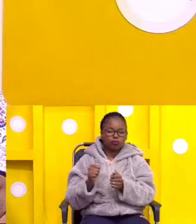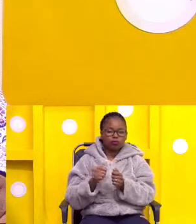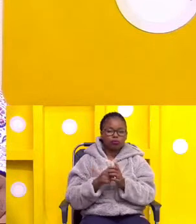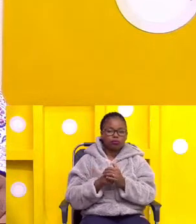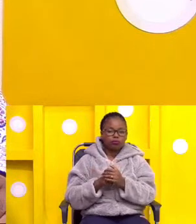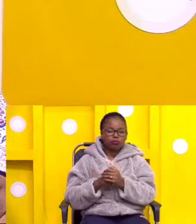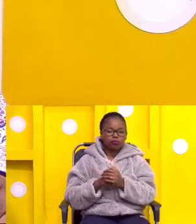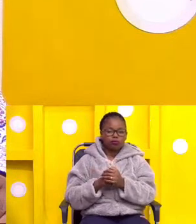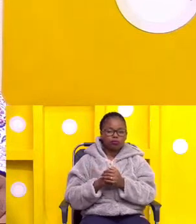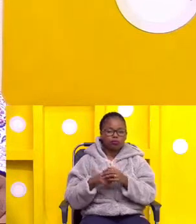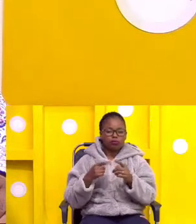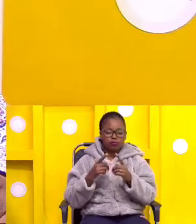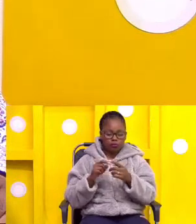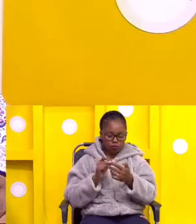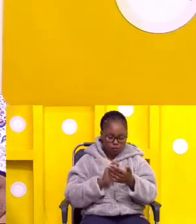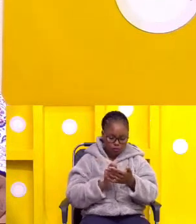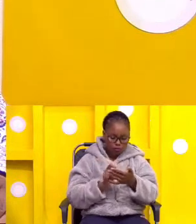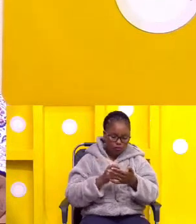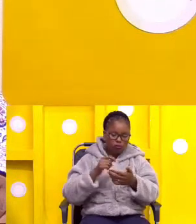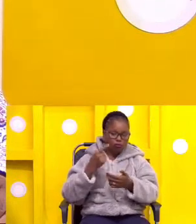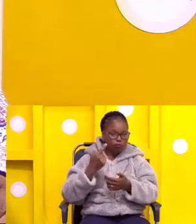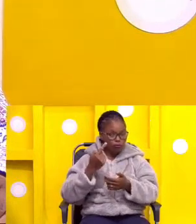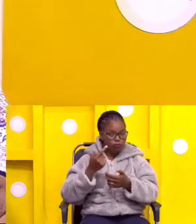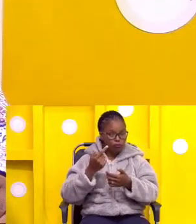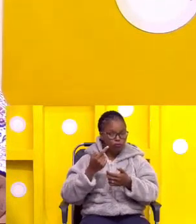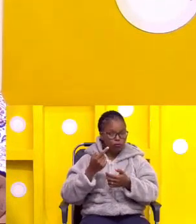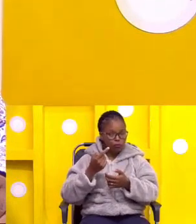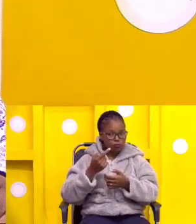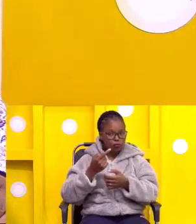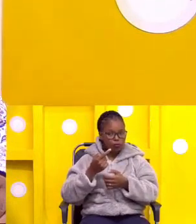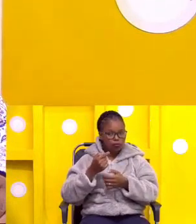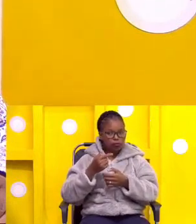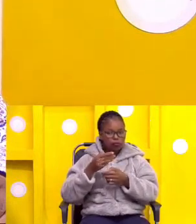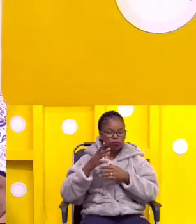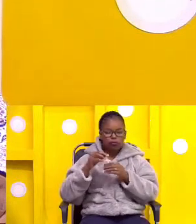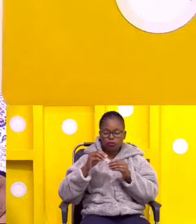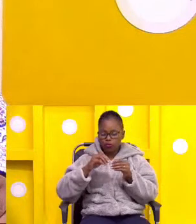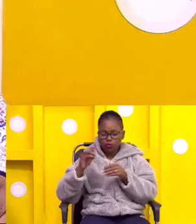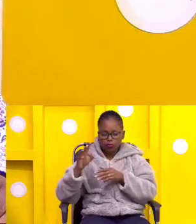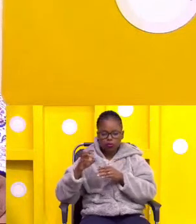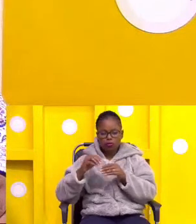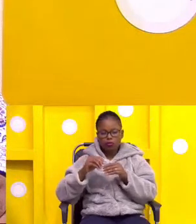No ingitua karamu gaka mwihoko wakwa, Ngai no agathengie na akahurunje.